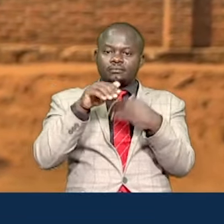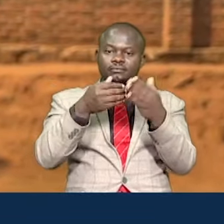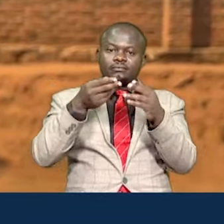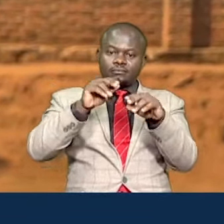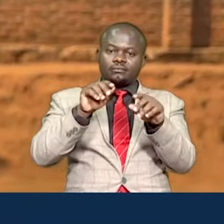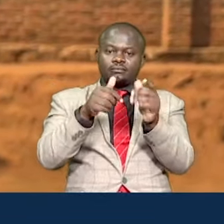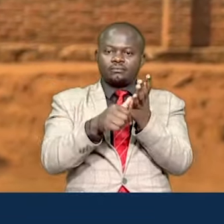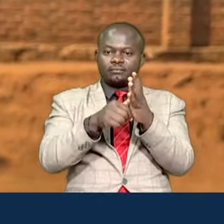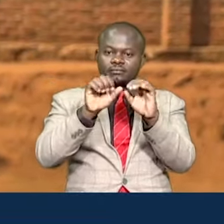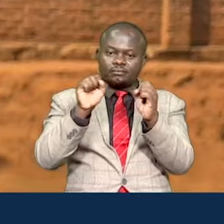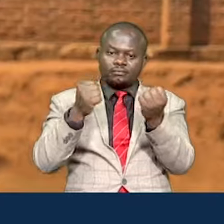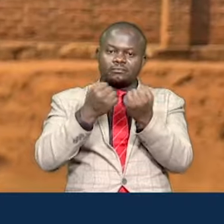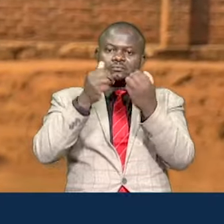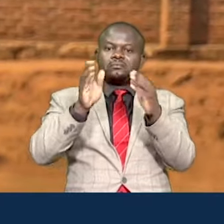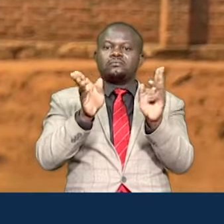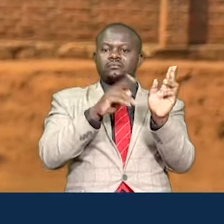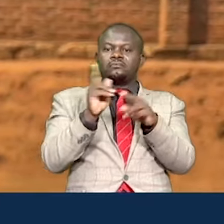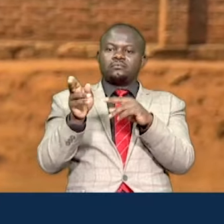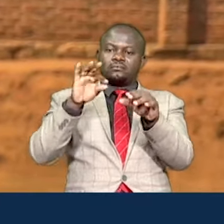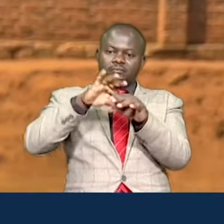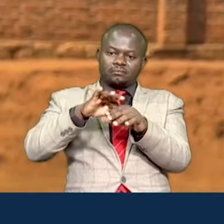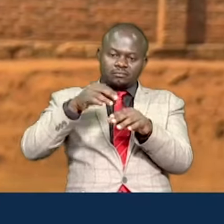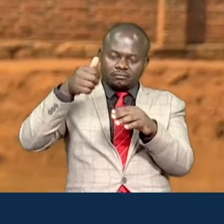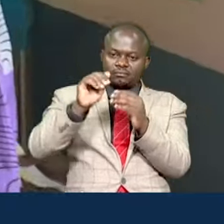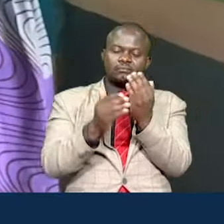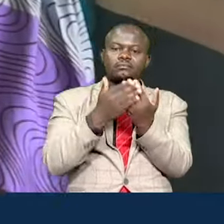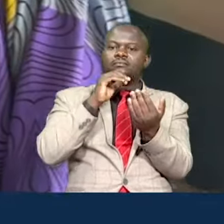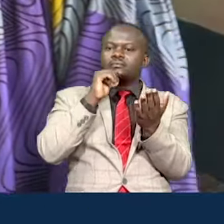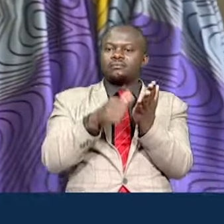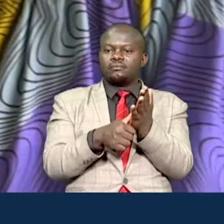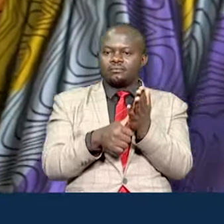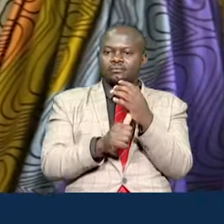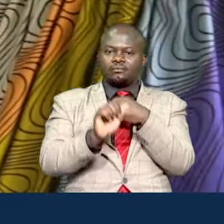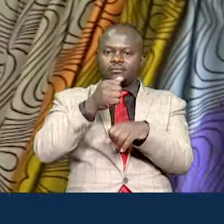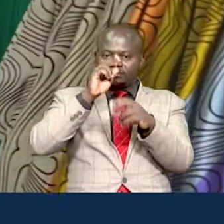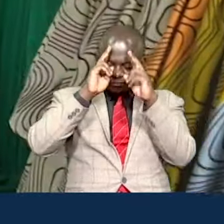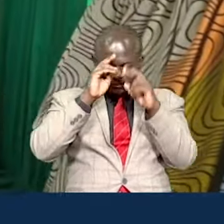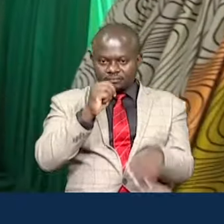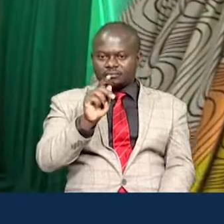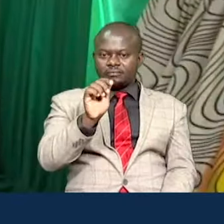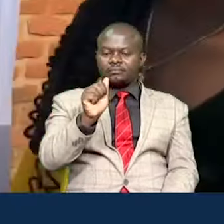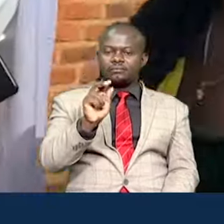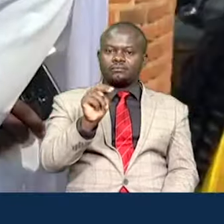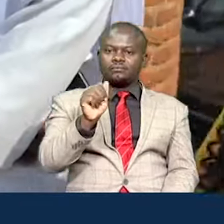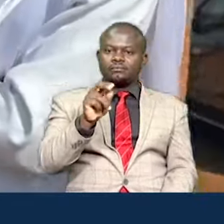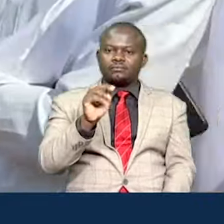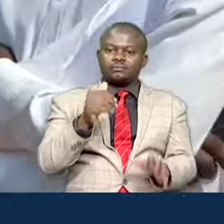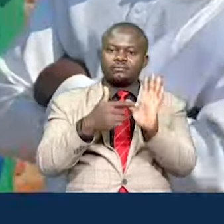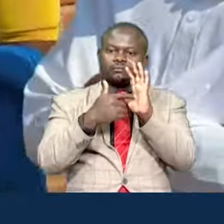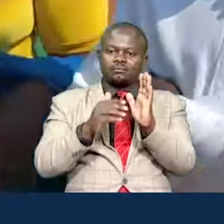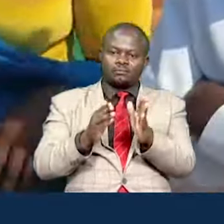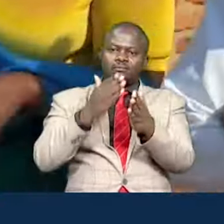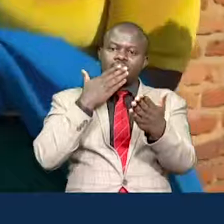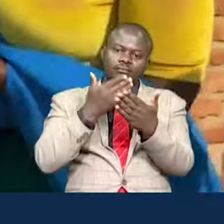systeme umuntu n'ubundi nabwo atore ku mugereka nta kibazo. Ni ibikorwa Honorable Mukabunani hashimangira ko ari inzira nziza